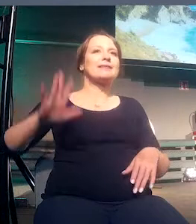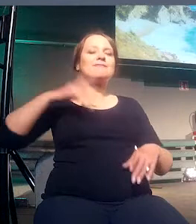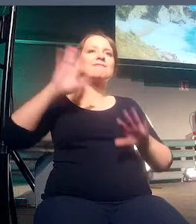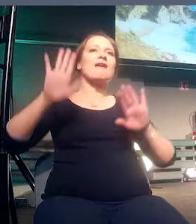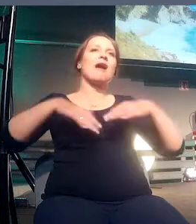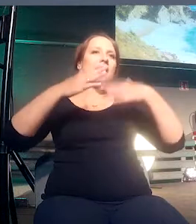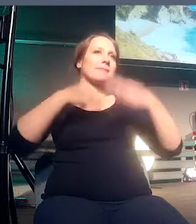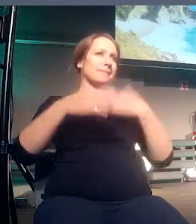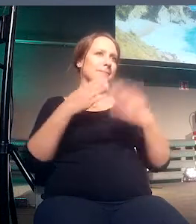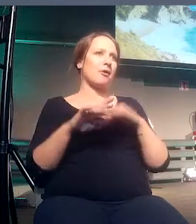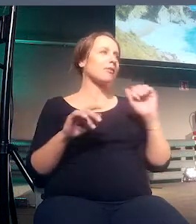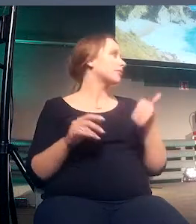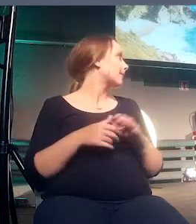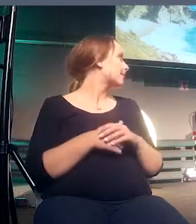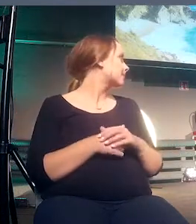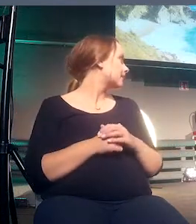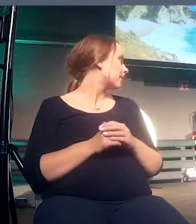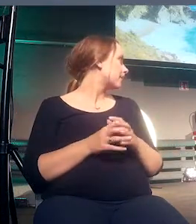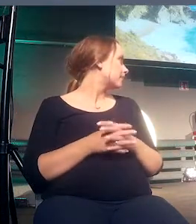wydarza się pierwsza runda